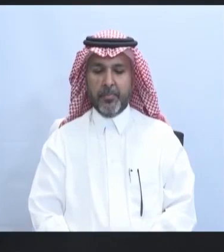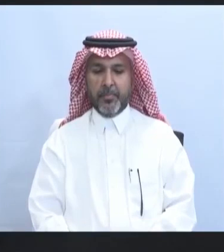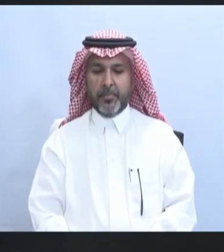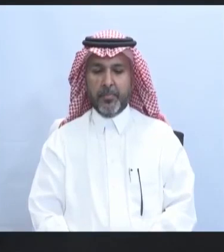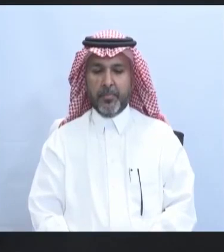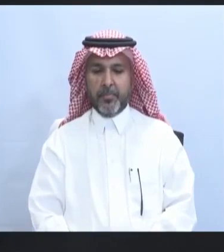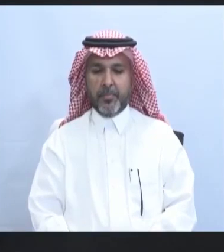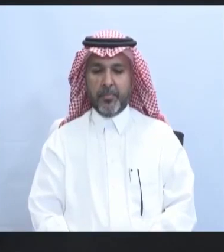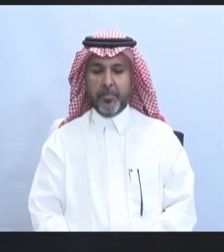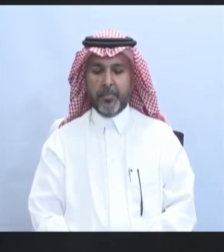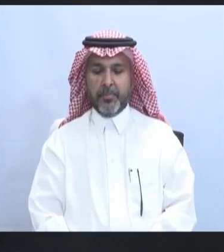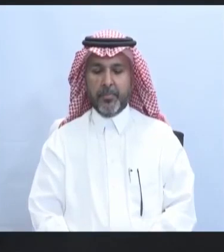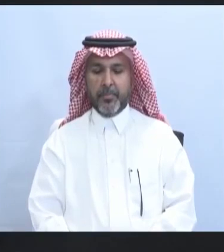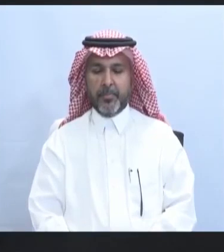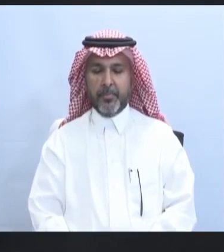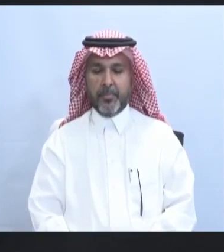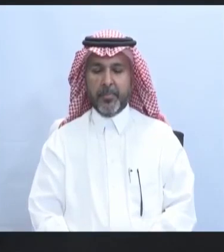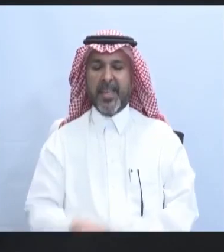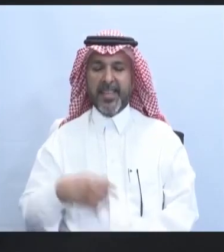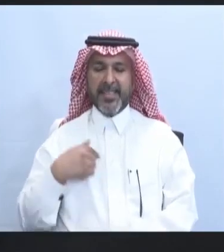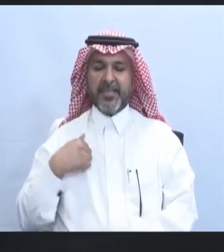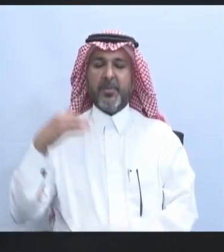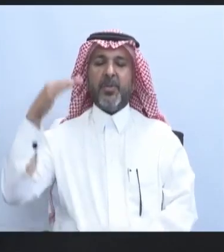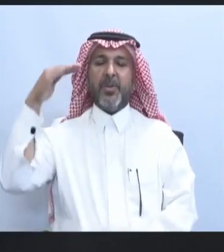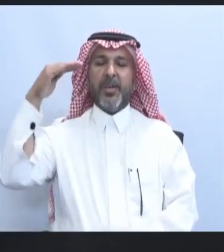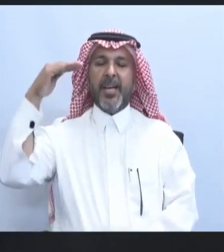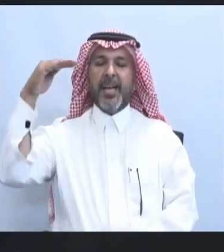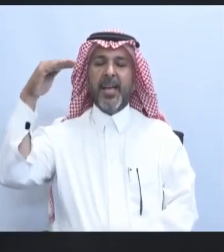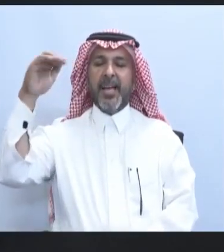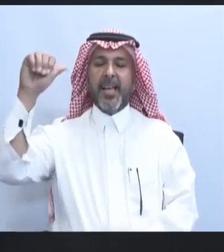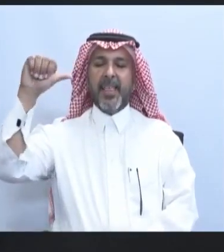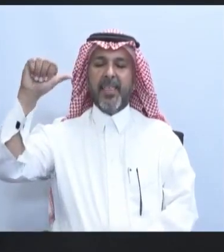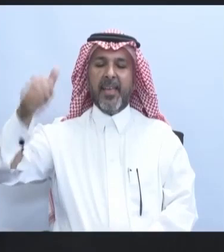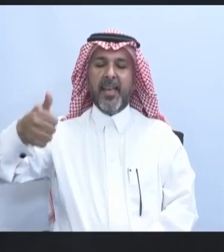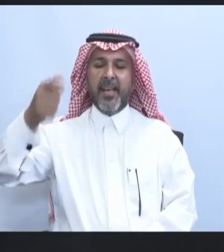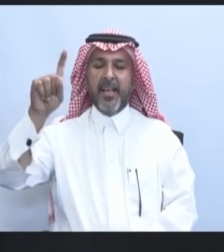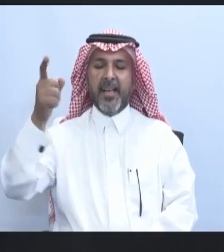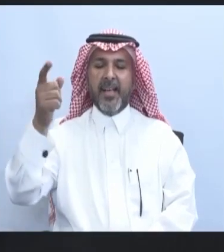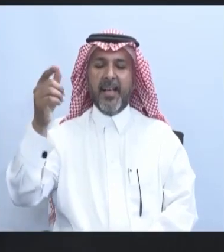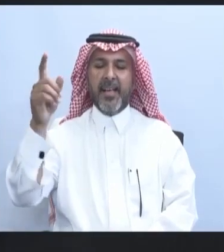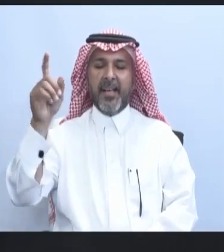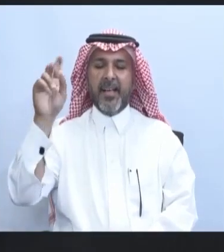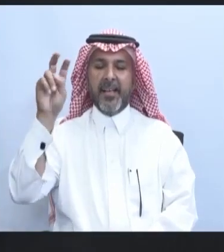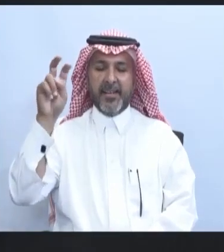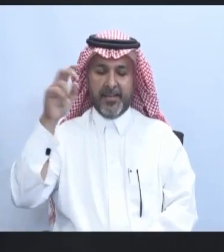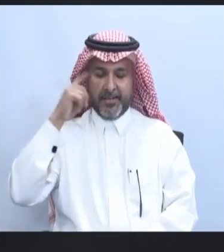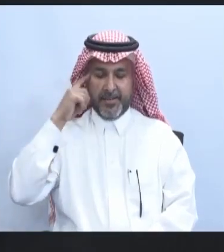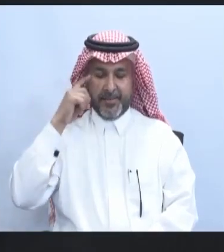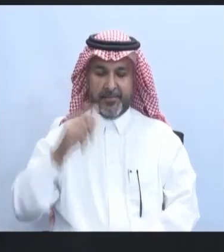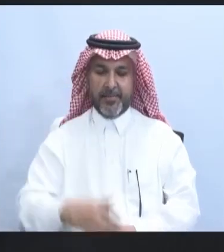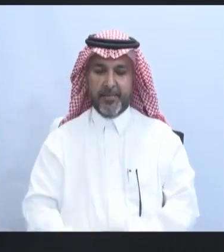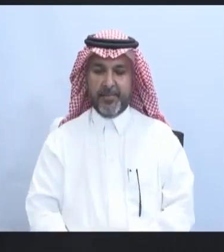اذا هي حضاره انسانيه ذات قيم ومبادئ شملت